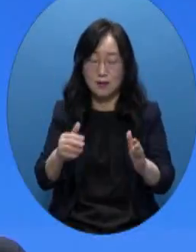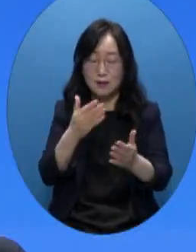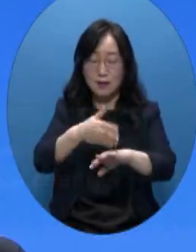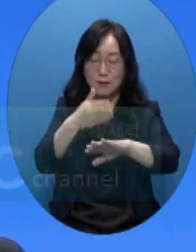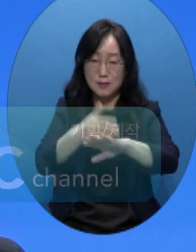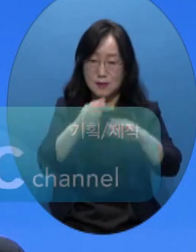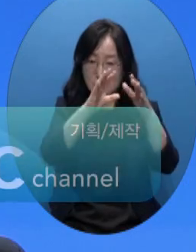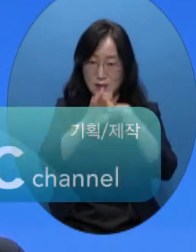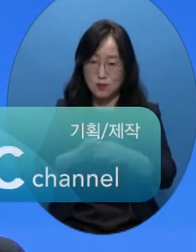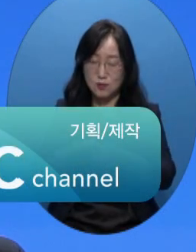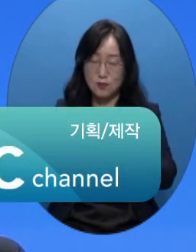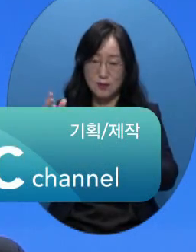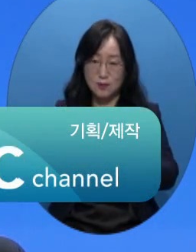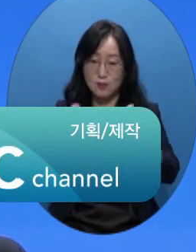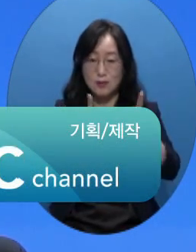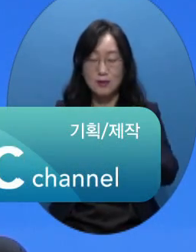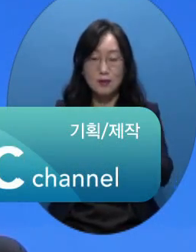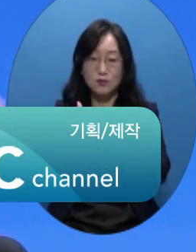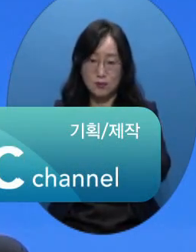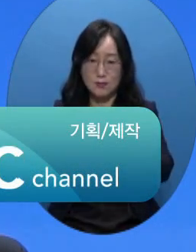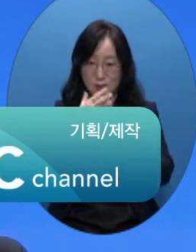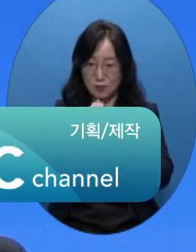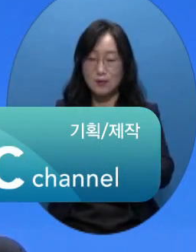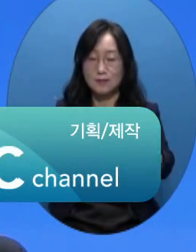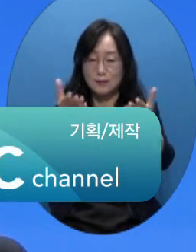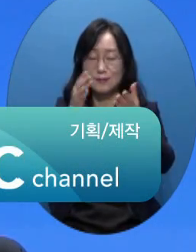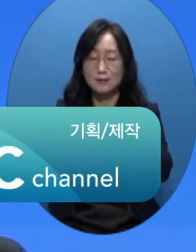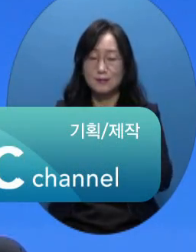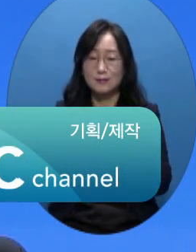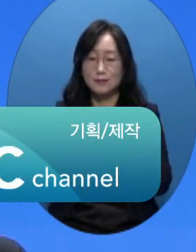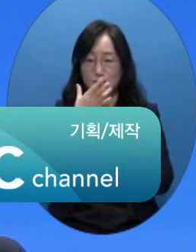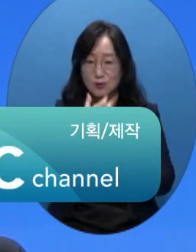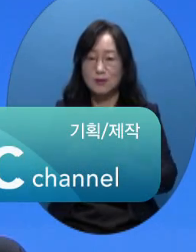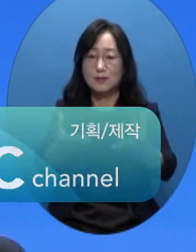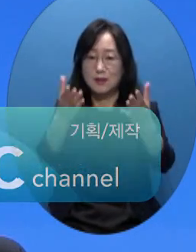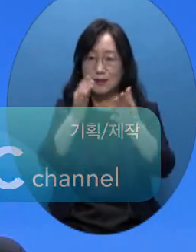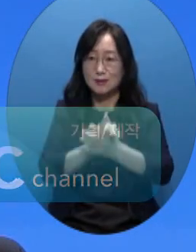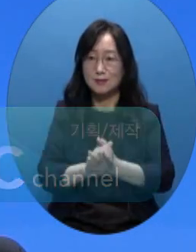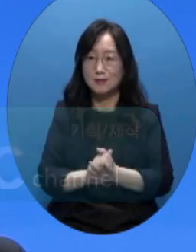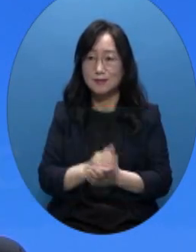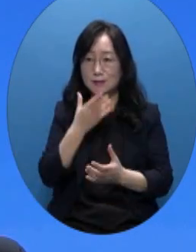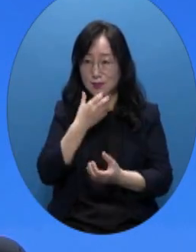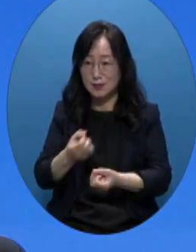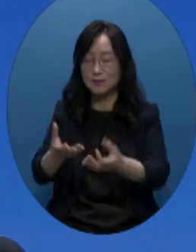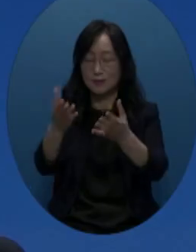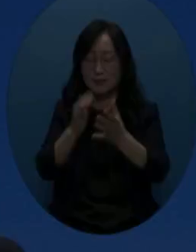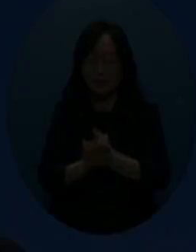감사하며 살아가는 여러분 모두 되기를 주님의 이름으로 축원합니다. 축원합니다. 축원합니다. 축원합니다.